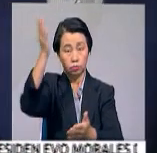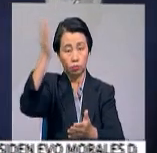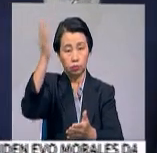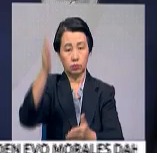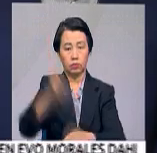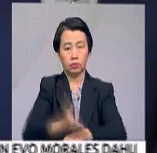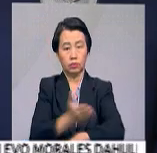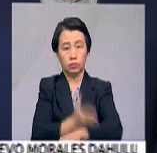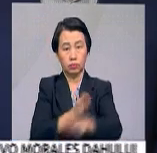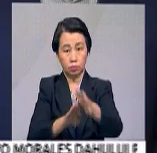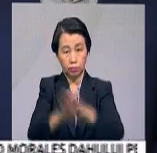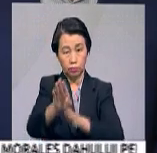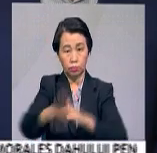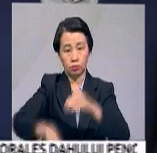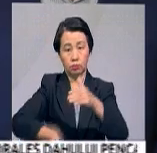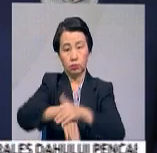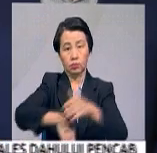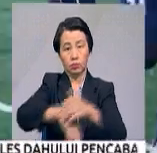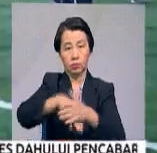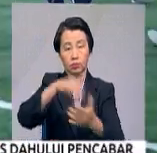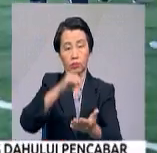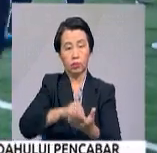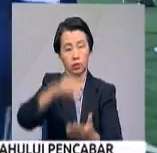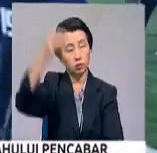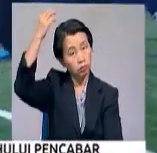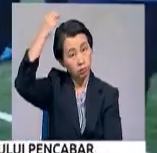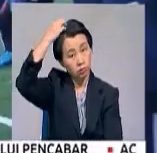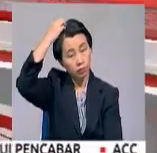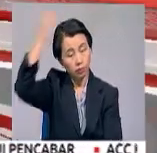memperkasakan pembangunan bola sepak negara di Seri Kembangan, Selangor.